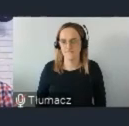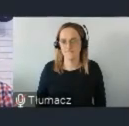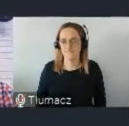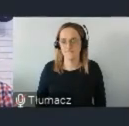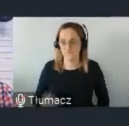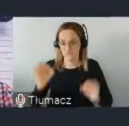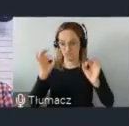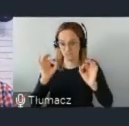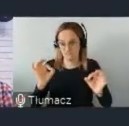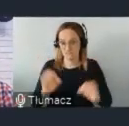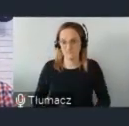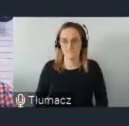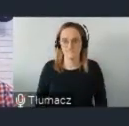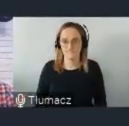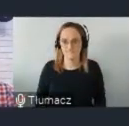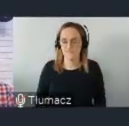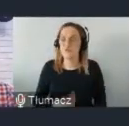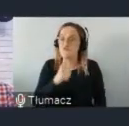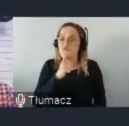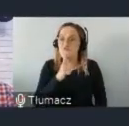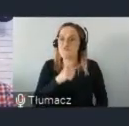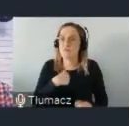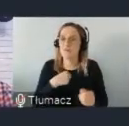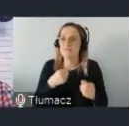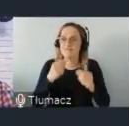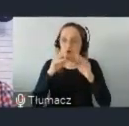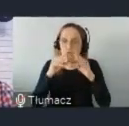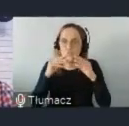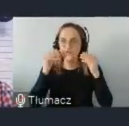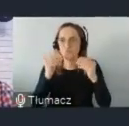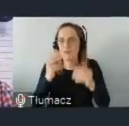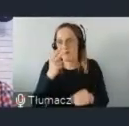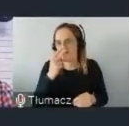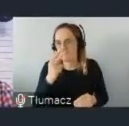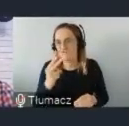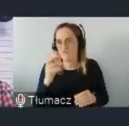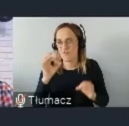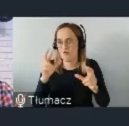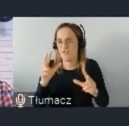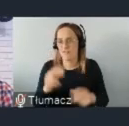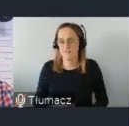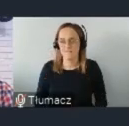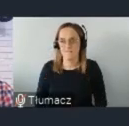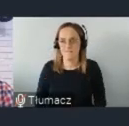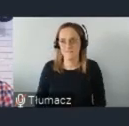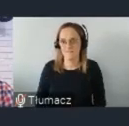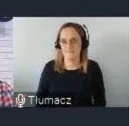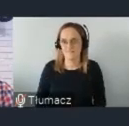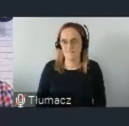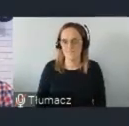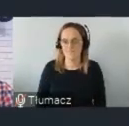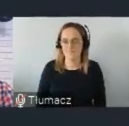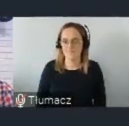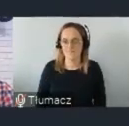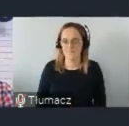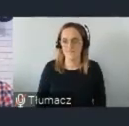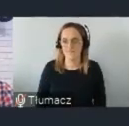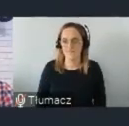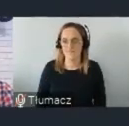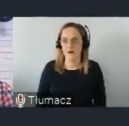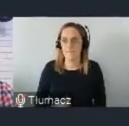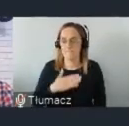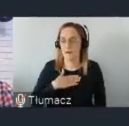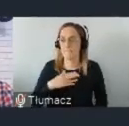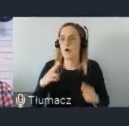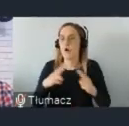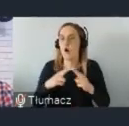Dobra, mamy to. Spróbuję do was się teraz uśmiechnąć, żebyście widzieli. OK. Jeżeli coś do mnie, to bym wiedział, że mamy